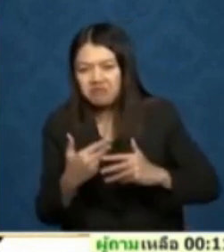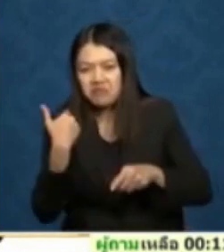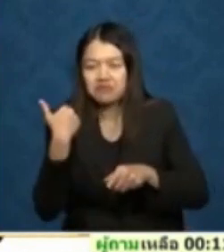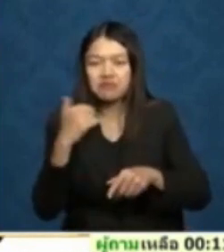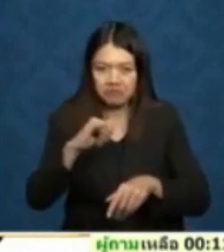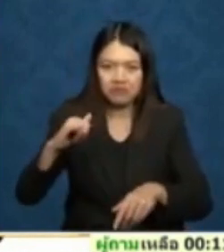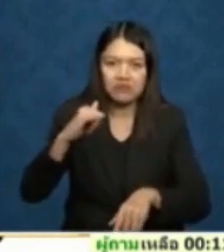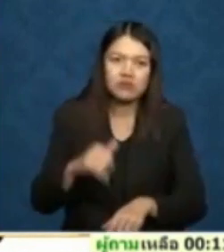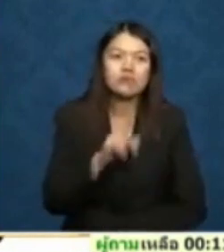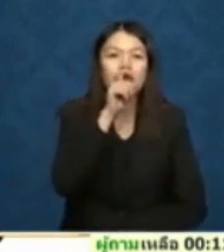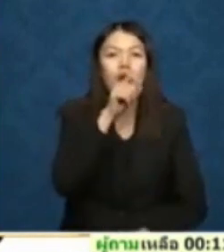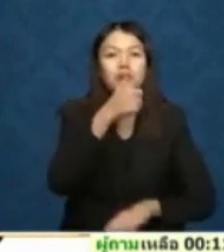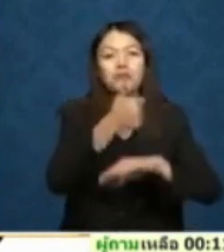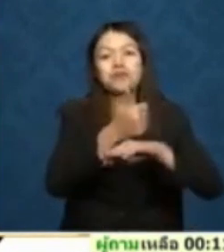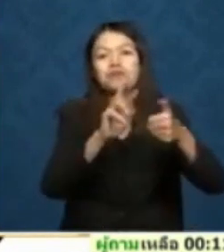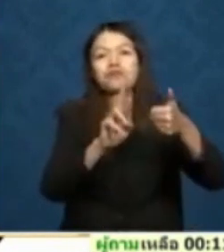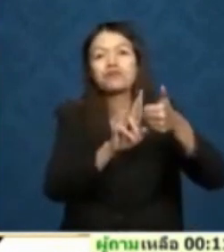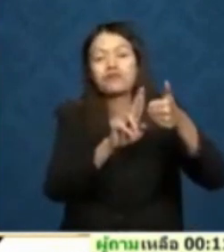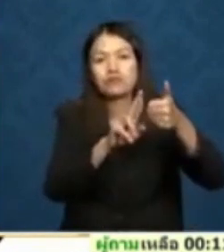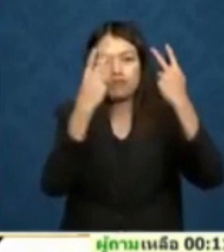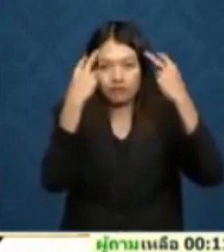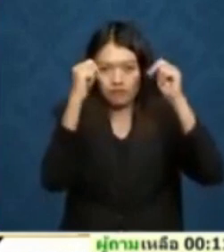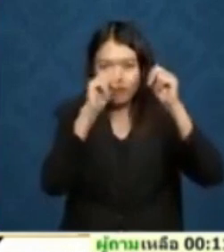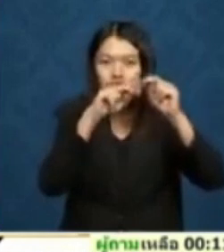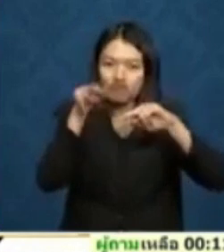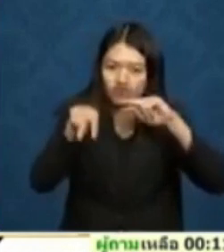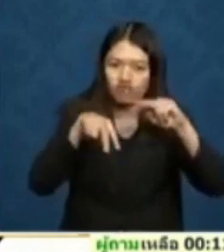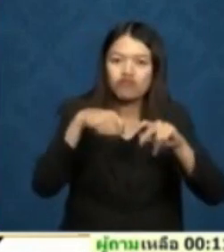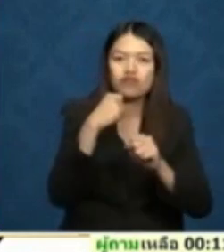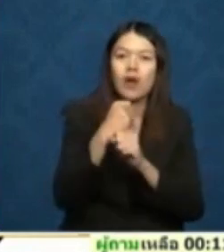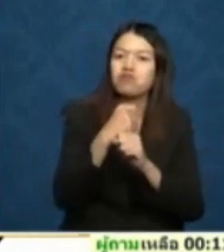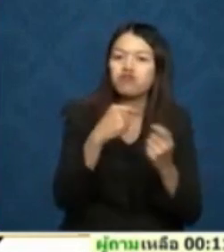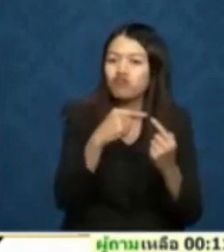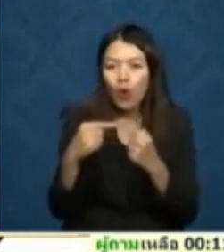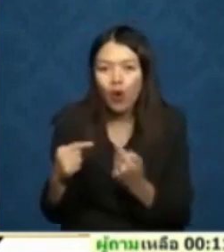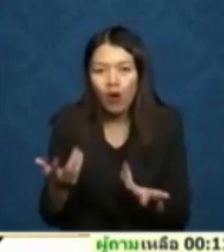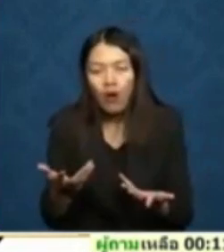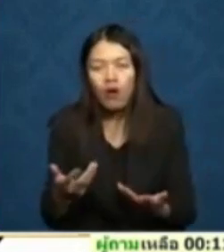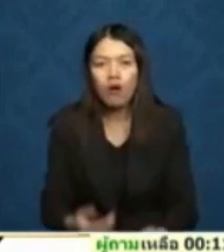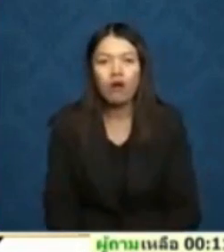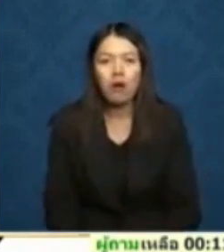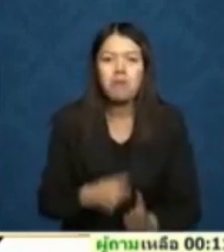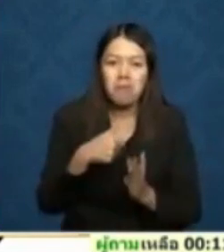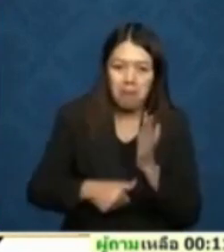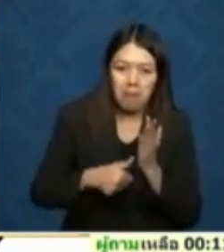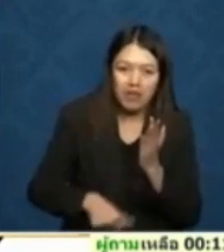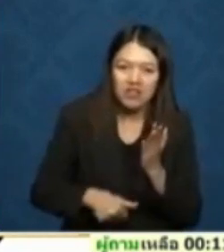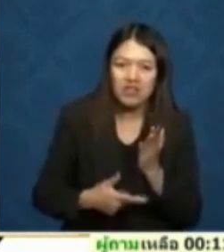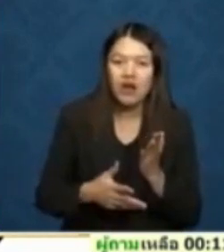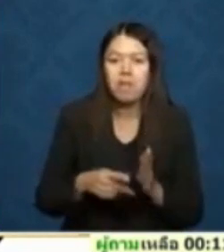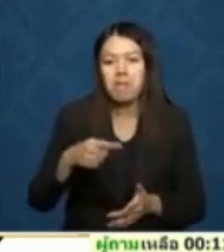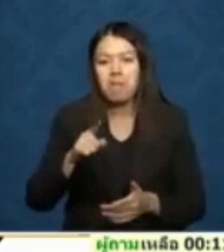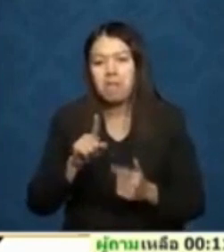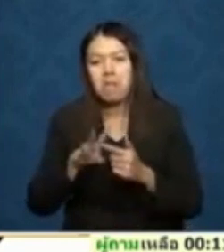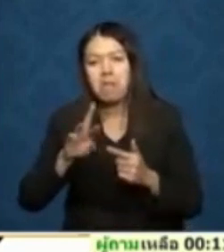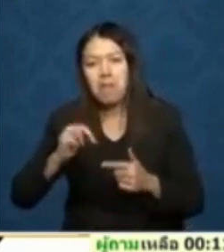องนายกรัฐมนตรีดังนี้ครับว่าได้มีการตรวจสอบหรือดำเนินการใดๆหรือไม่กับการเสียภาษีของธุรกิจปางช้างว่าถู